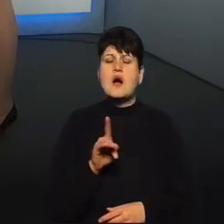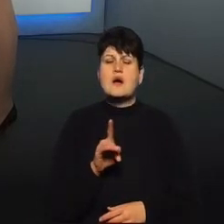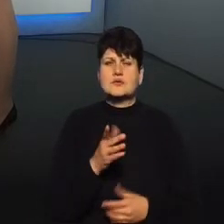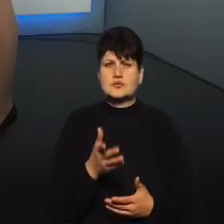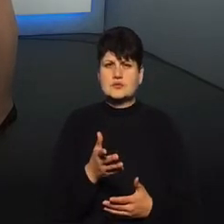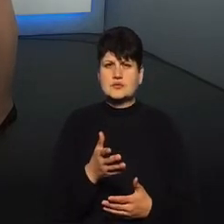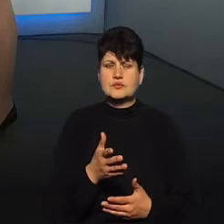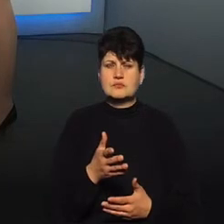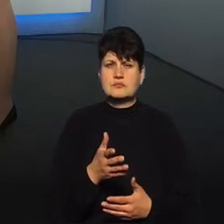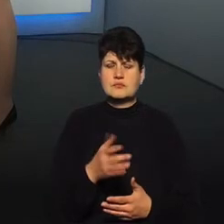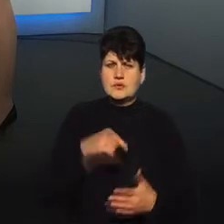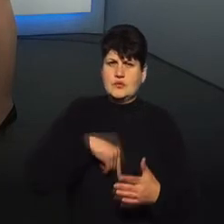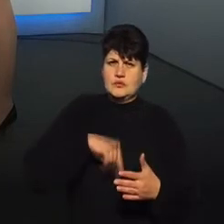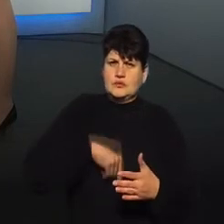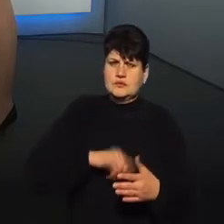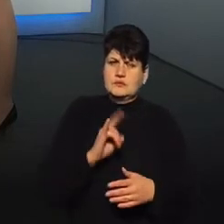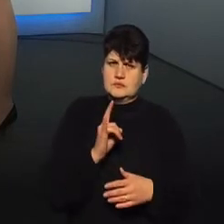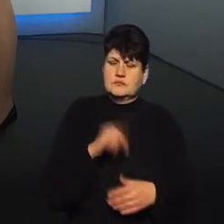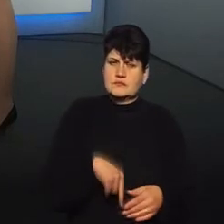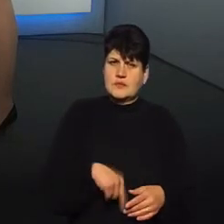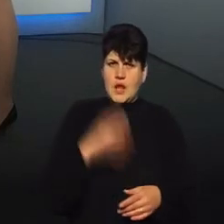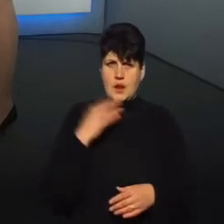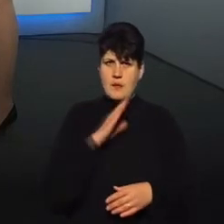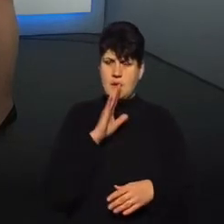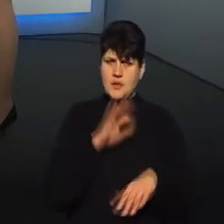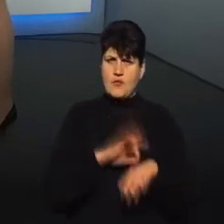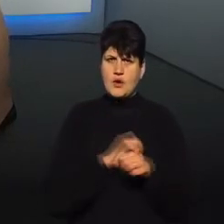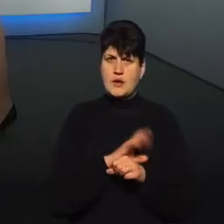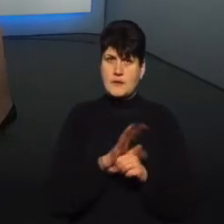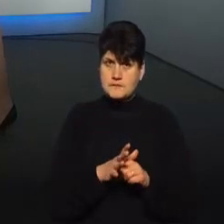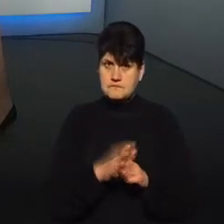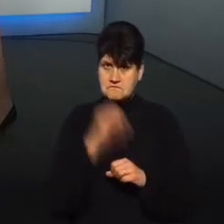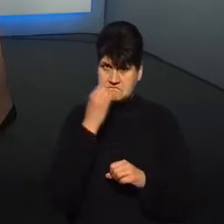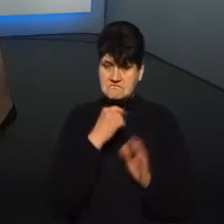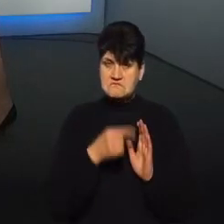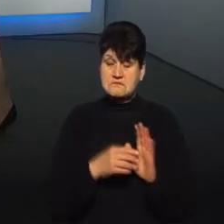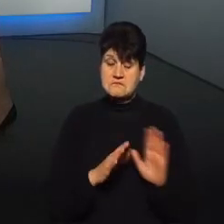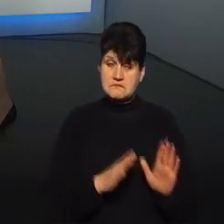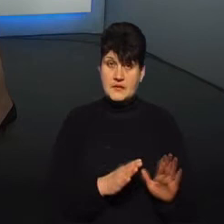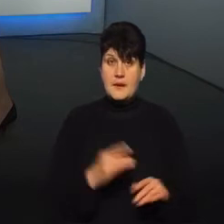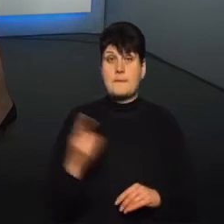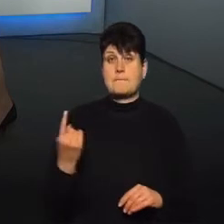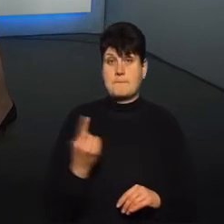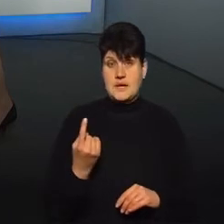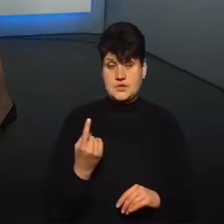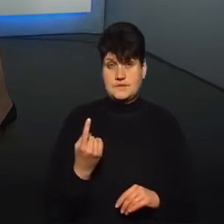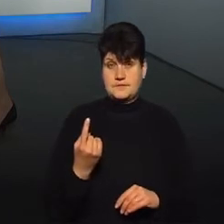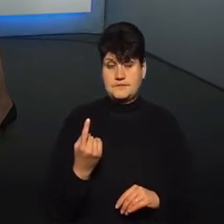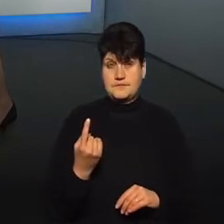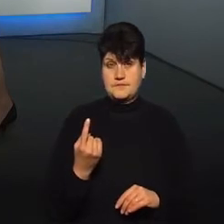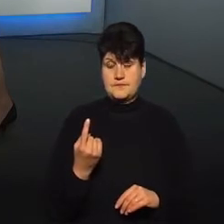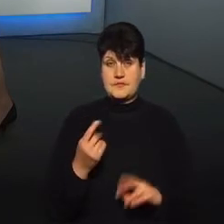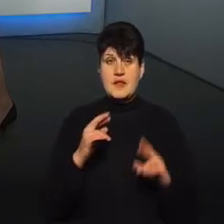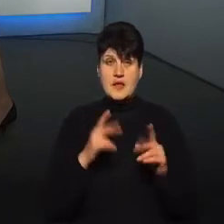коли його мама от хвора на коронавірус? Дякую за питання. Ну, по-перше, як погано себе